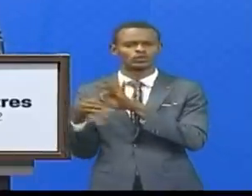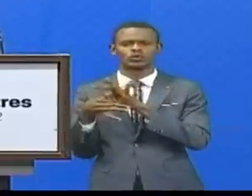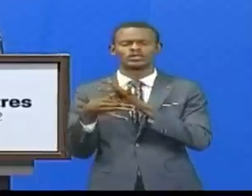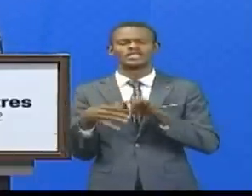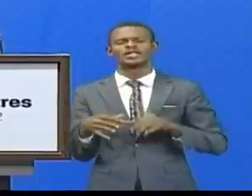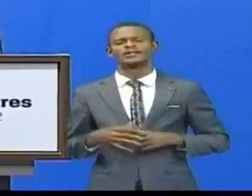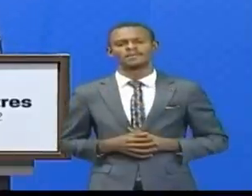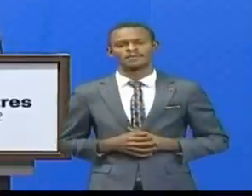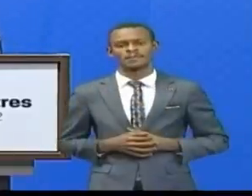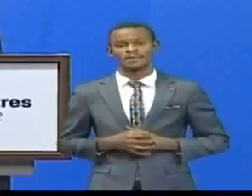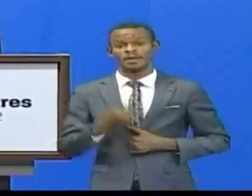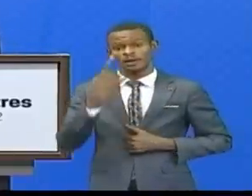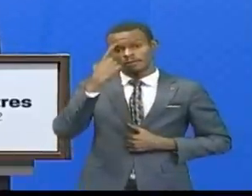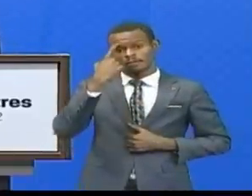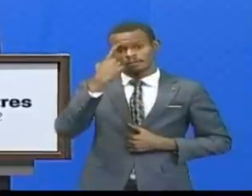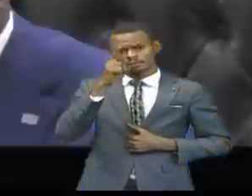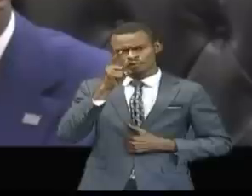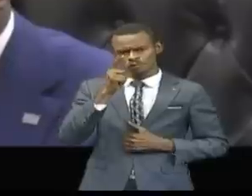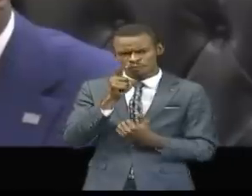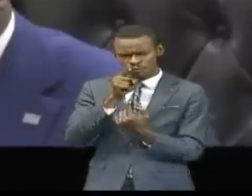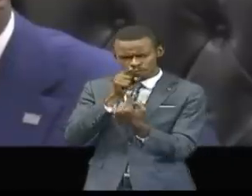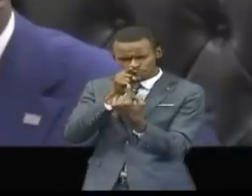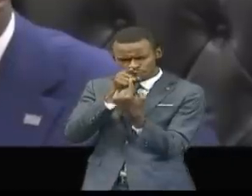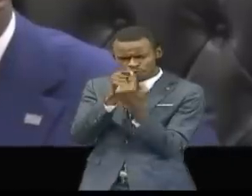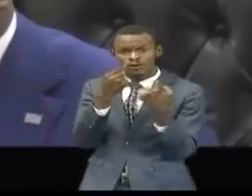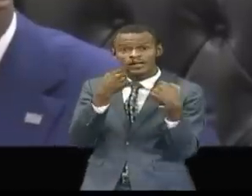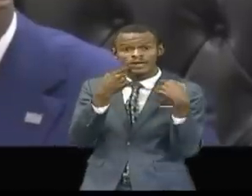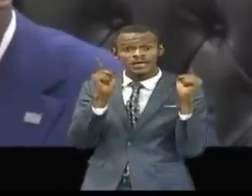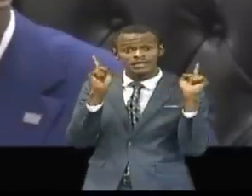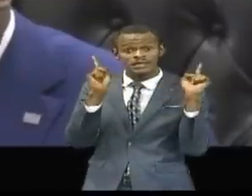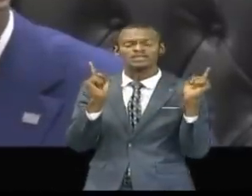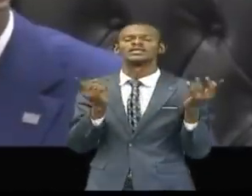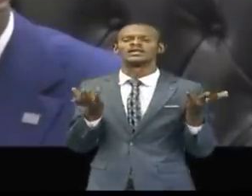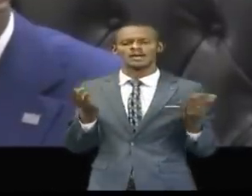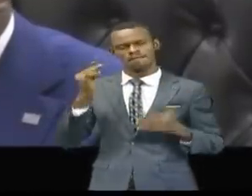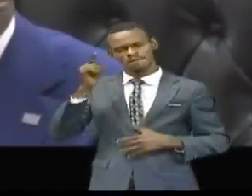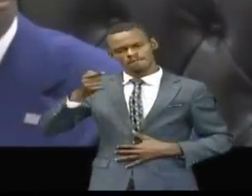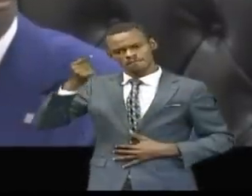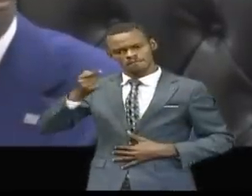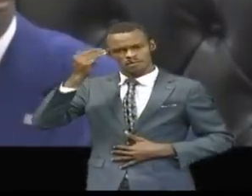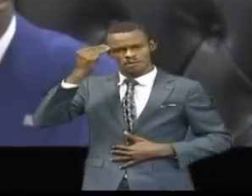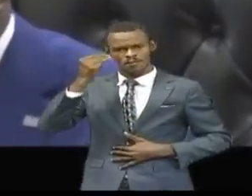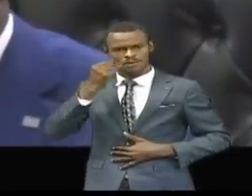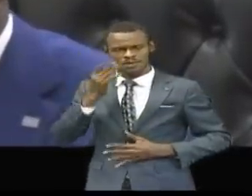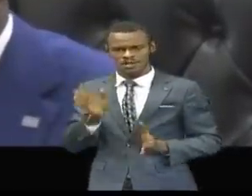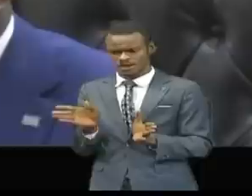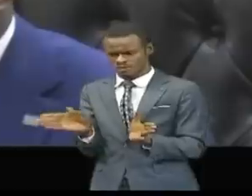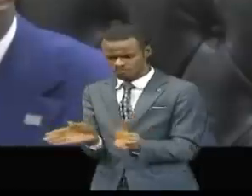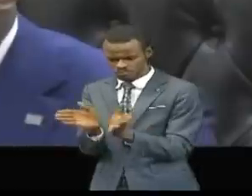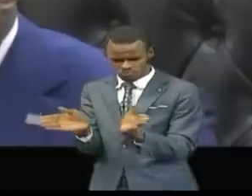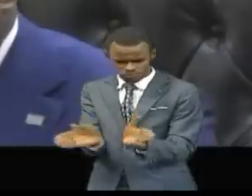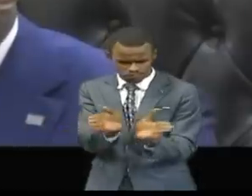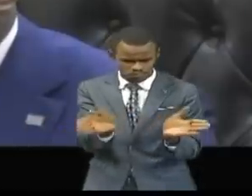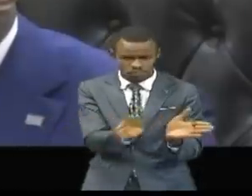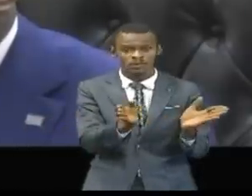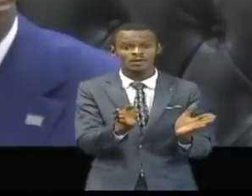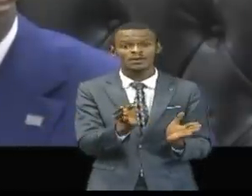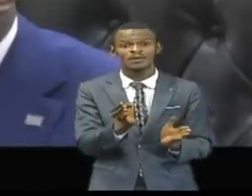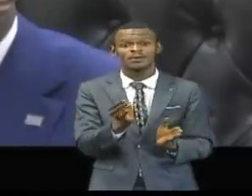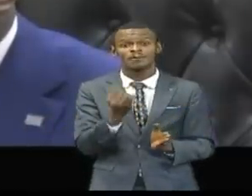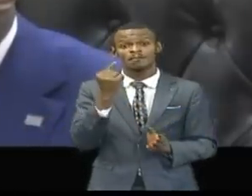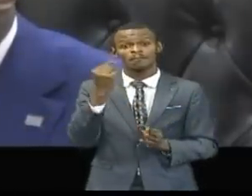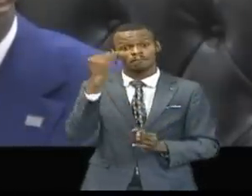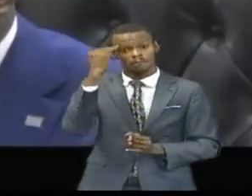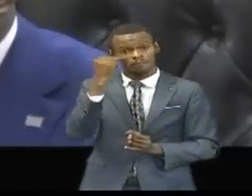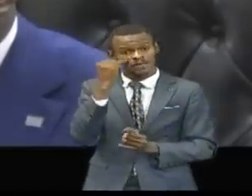ministre a exhorté chaque ministre, chacun en ce qui les concerne, à se livrer à cette